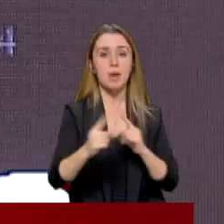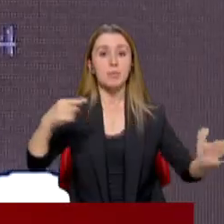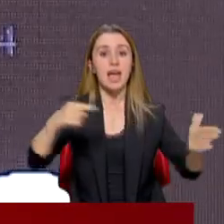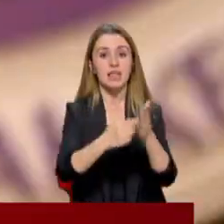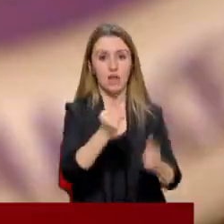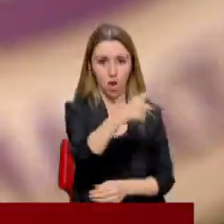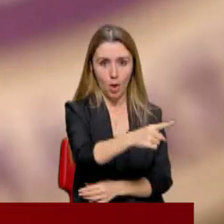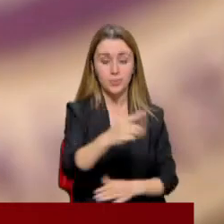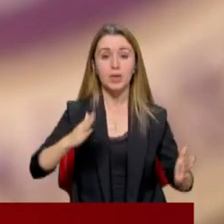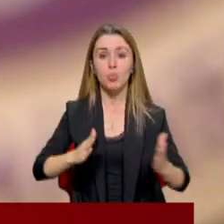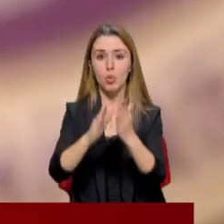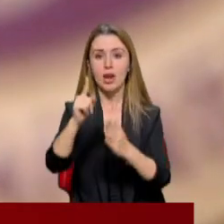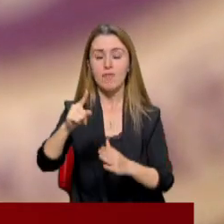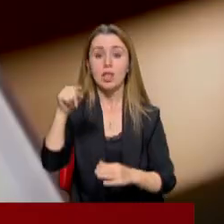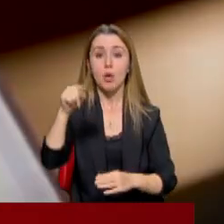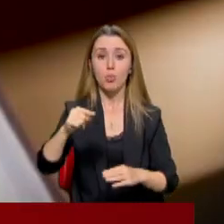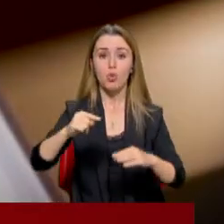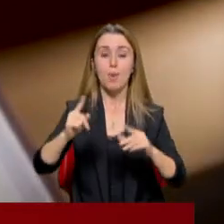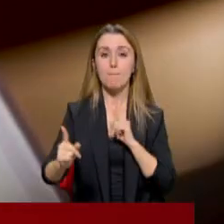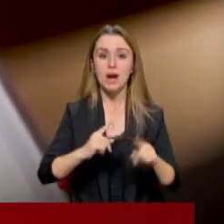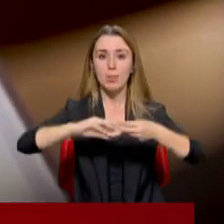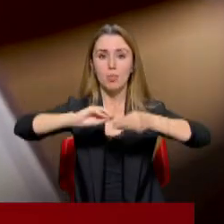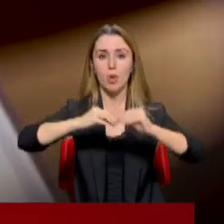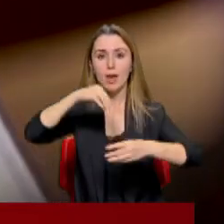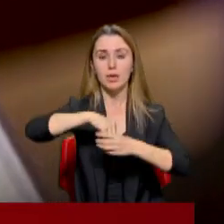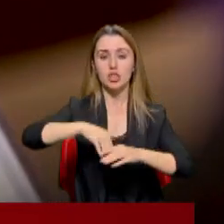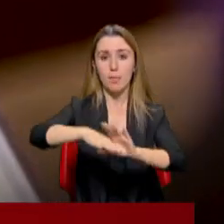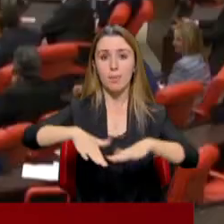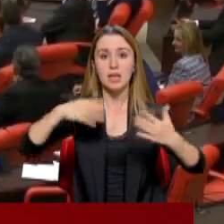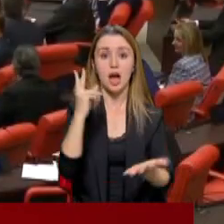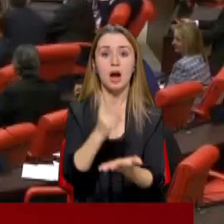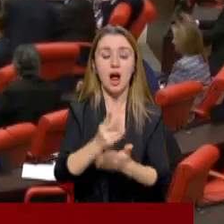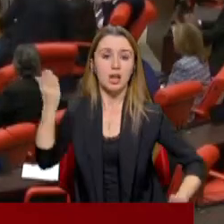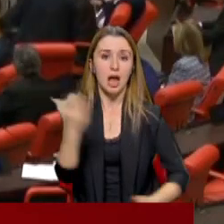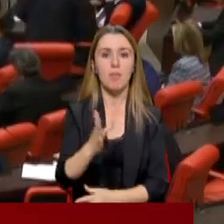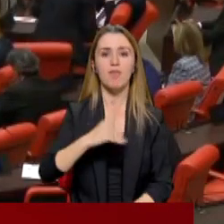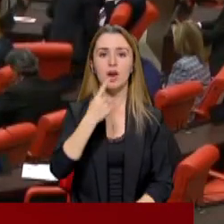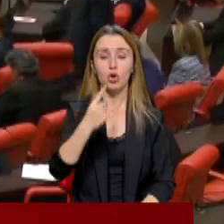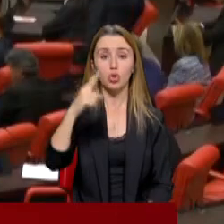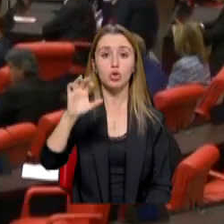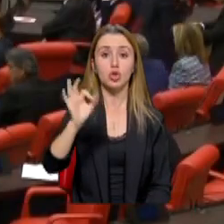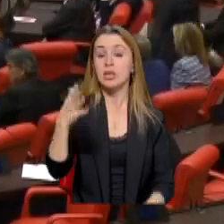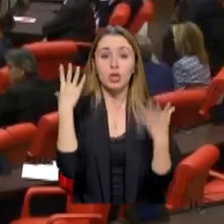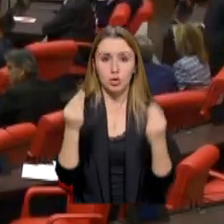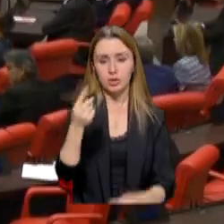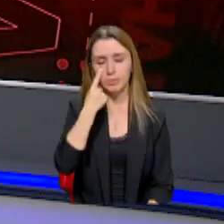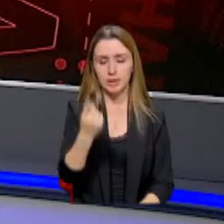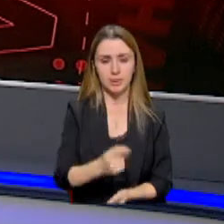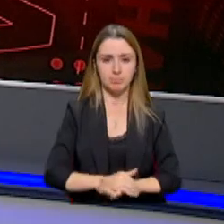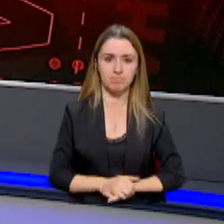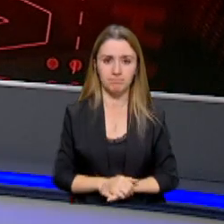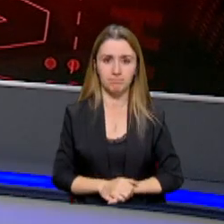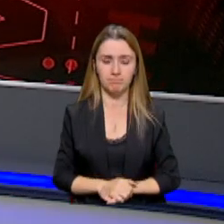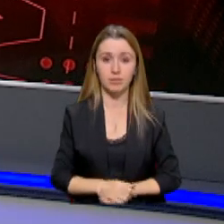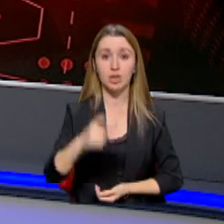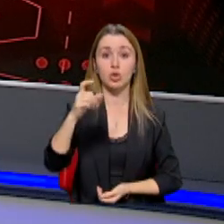alan sözleri muhalefet yaşanan yargı krizi için Meclis iradesine darp ediyor gözler 9 Ocak'ta mecliste